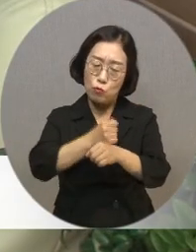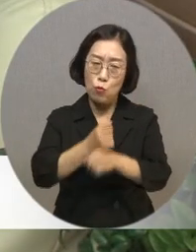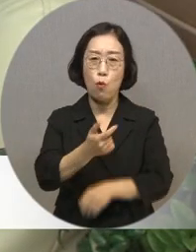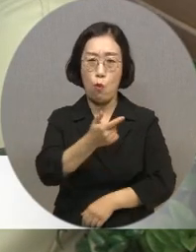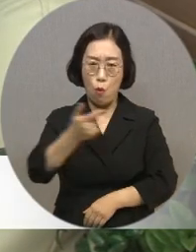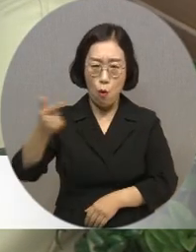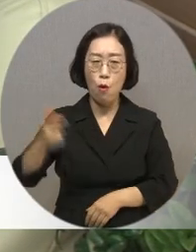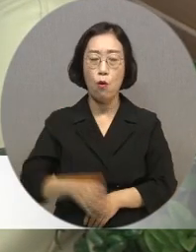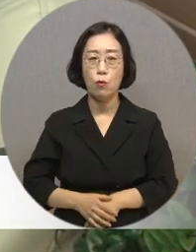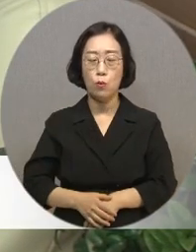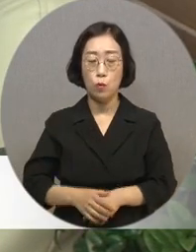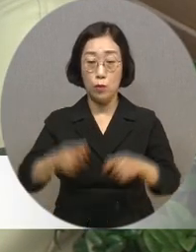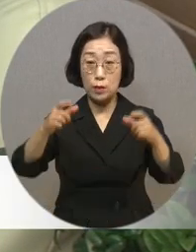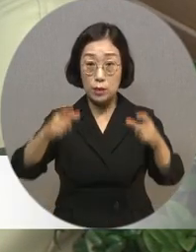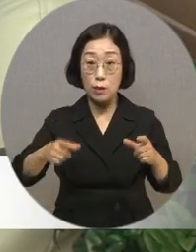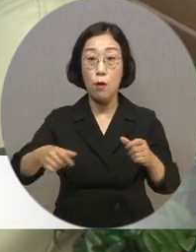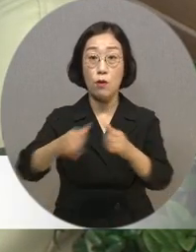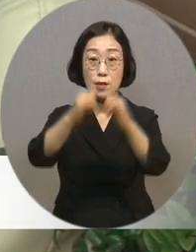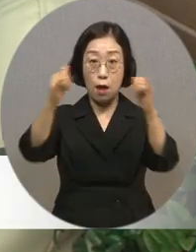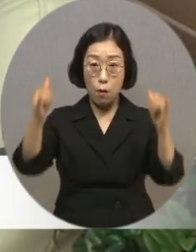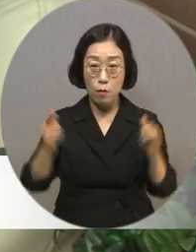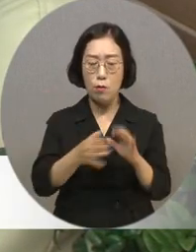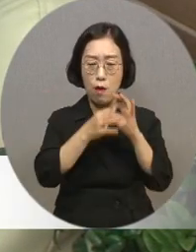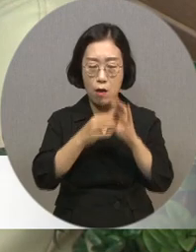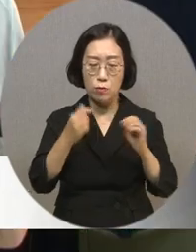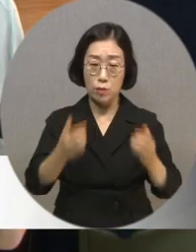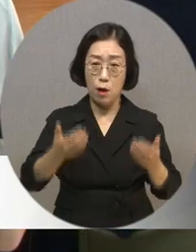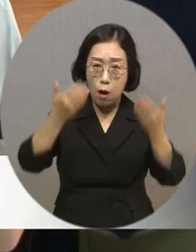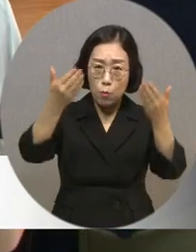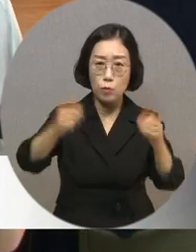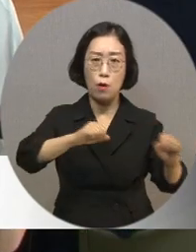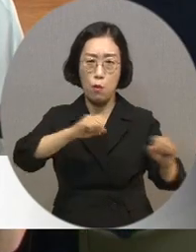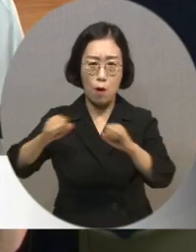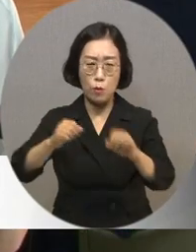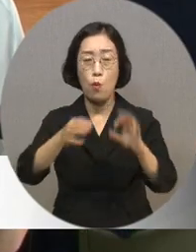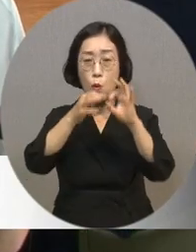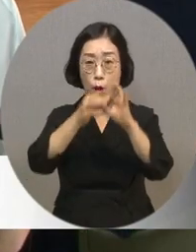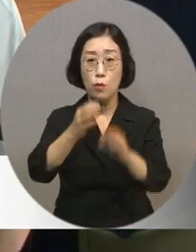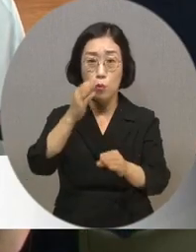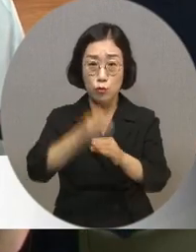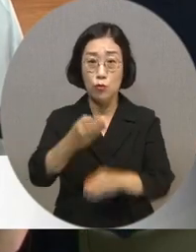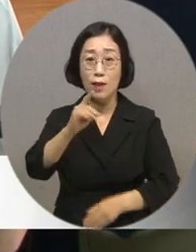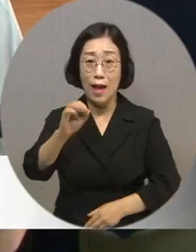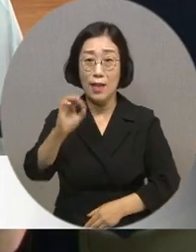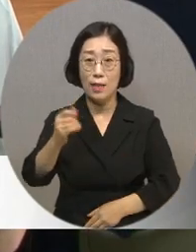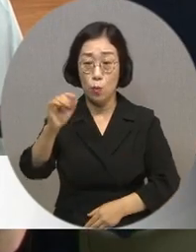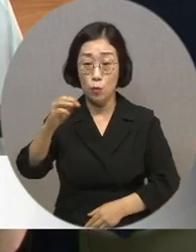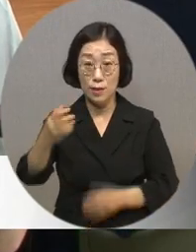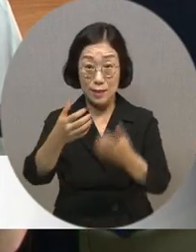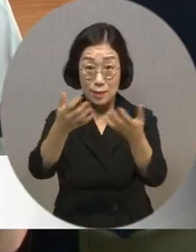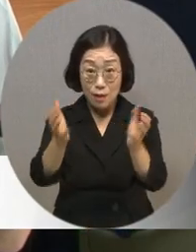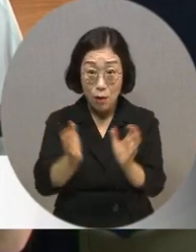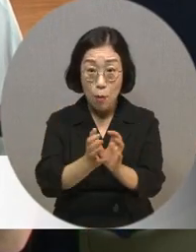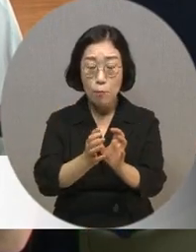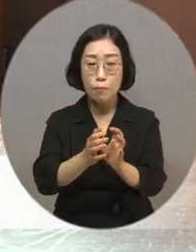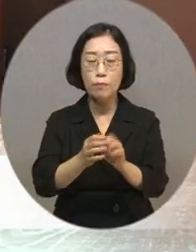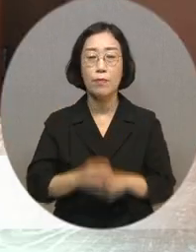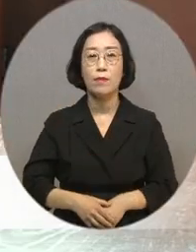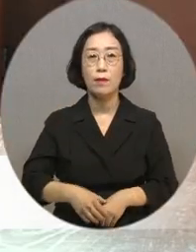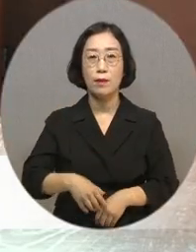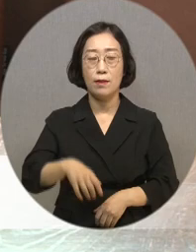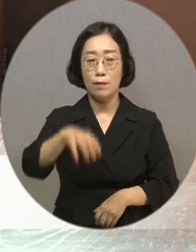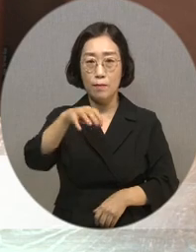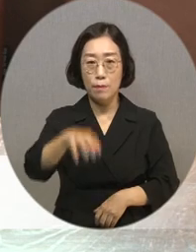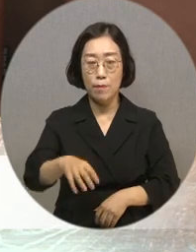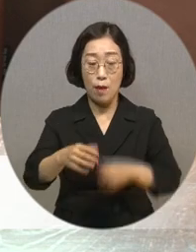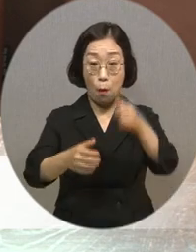해왔으며 이에 지역사회에서 꾸준하게 봉사를 이어가고 있는 국제 라이온스 협회 355 A지구 라이온스